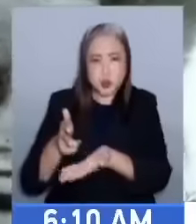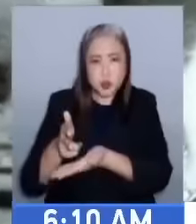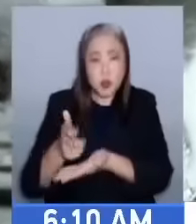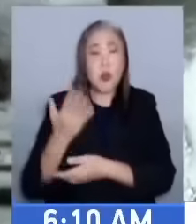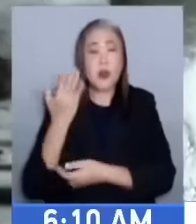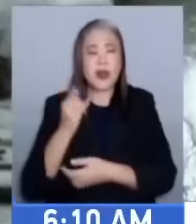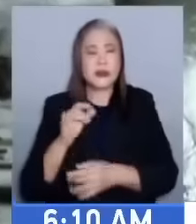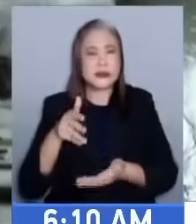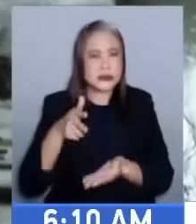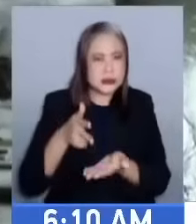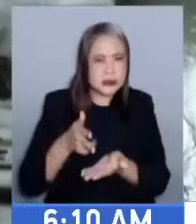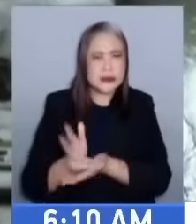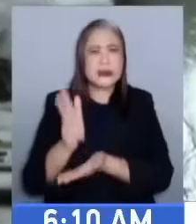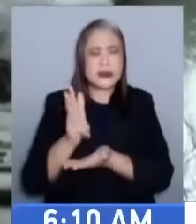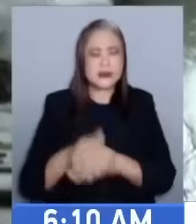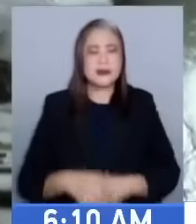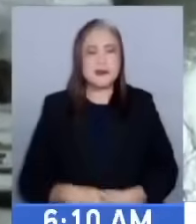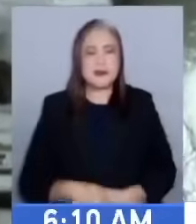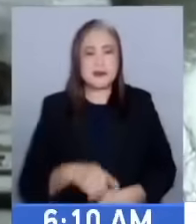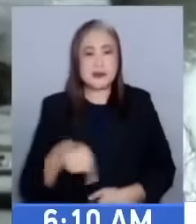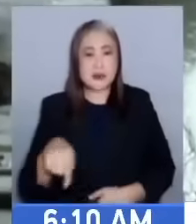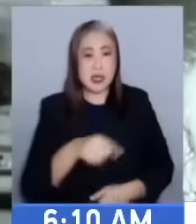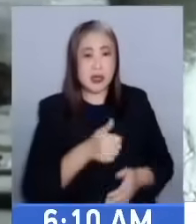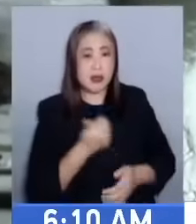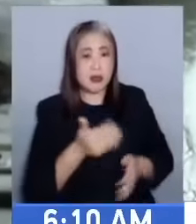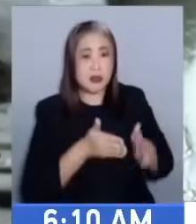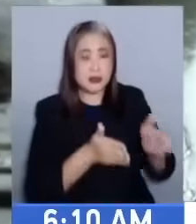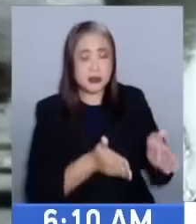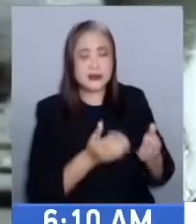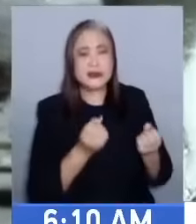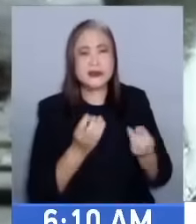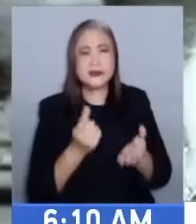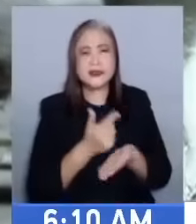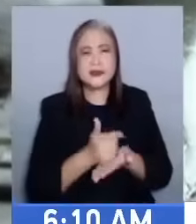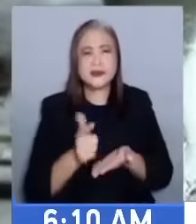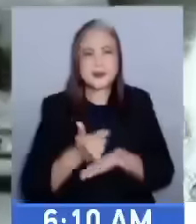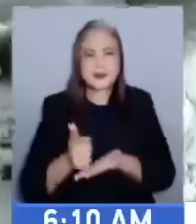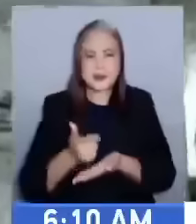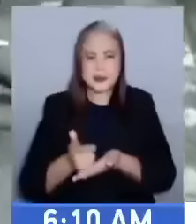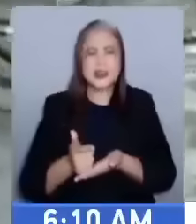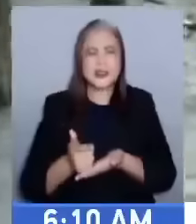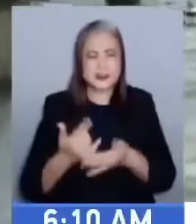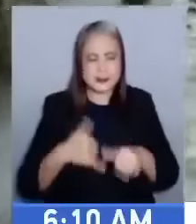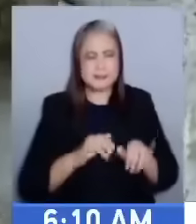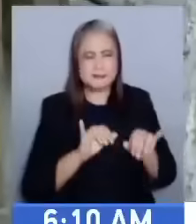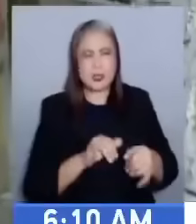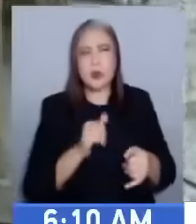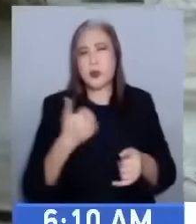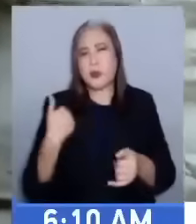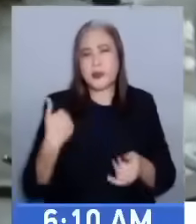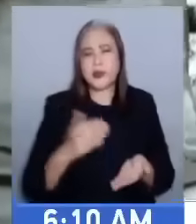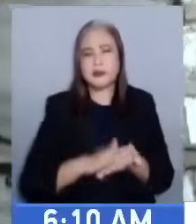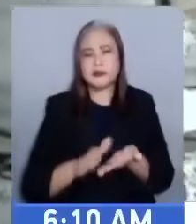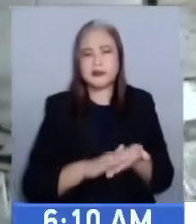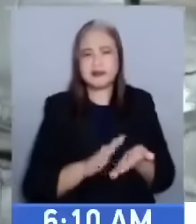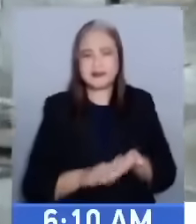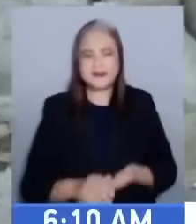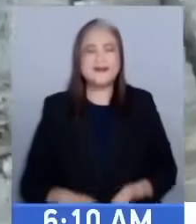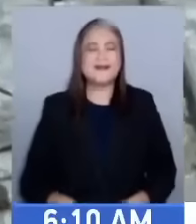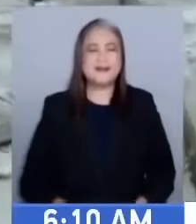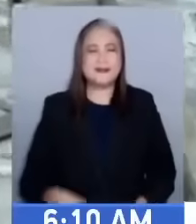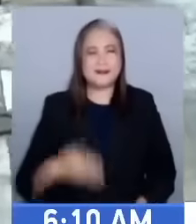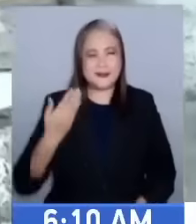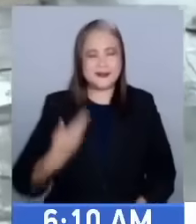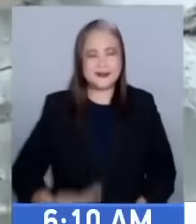nitong kalsada ay marami pa rin p mga basura na hanggang ngayon ay hindi pa rin nalilinis yan ang unang balita mula rito sa Quezon City